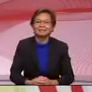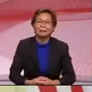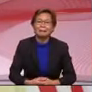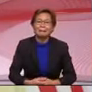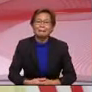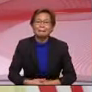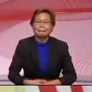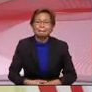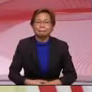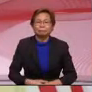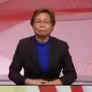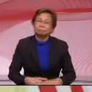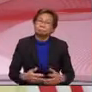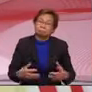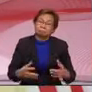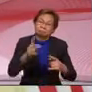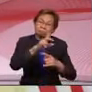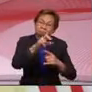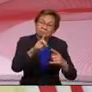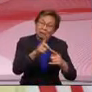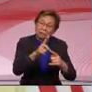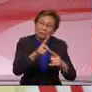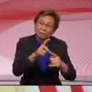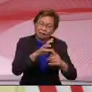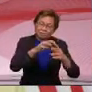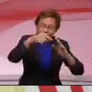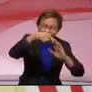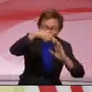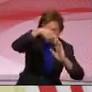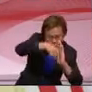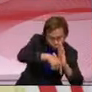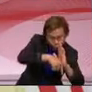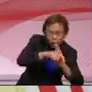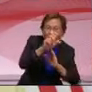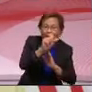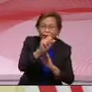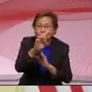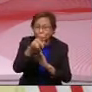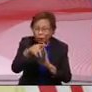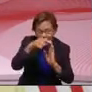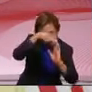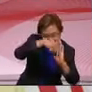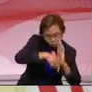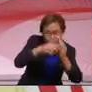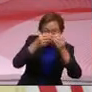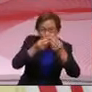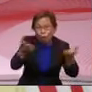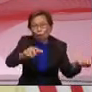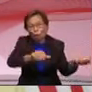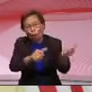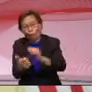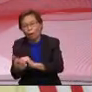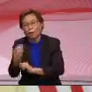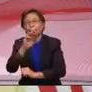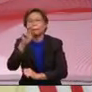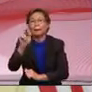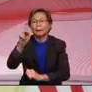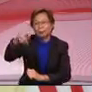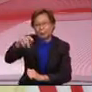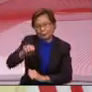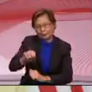bagaimanapun, tarikh dan juga perincian SOP tersebut akan diumumkan oleh